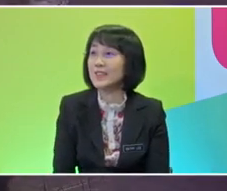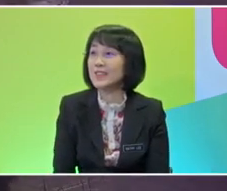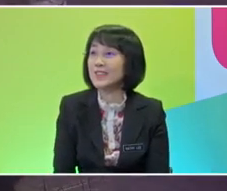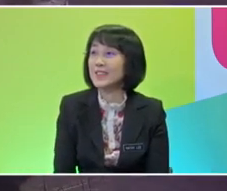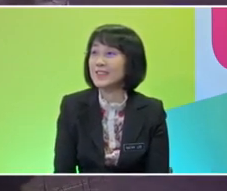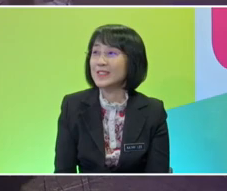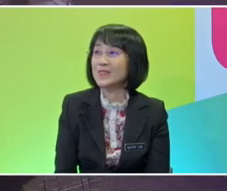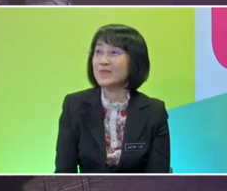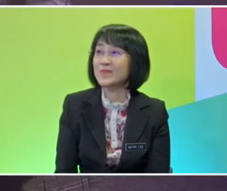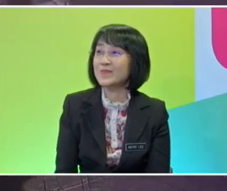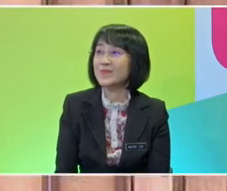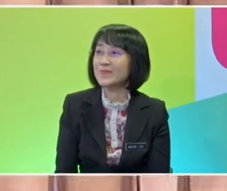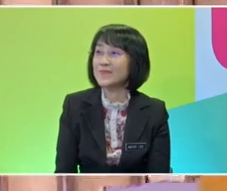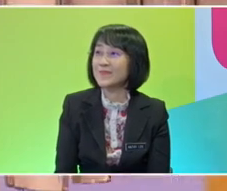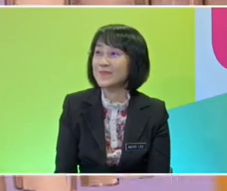nah